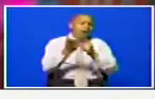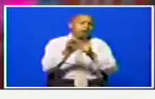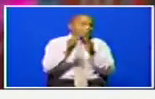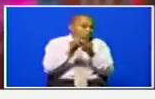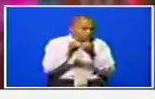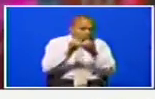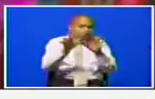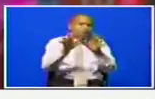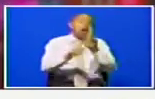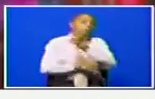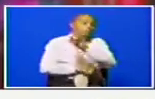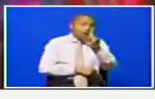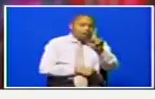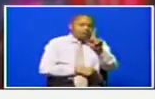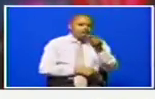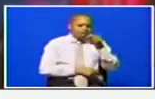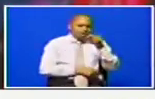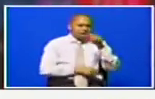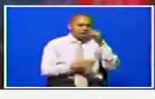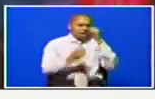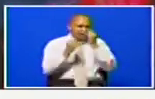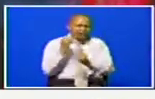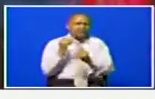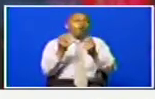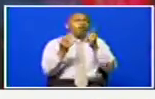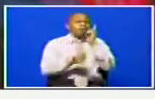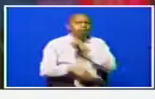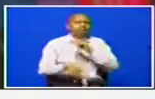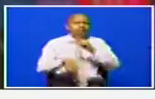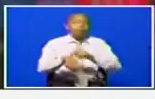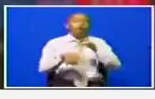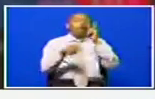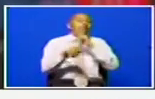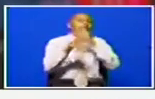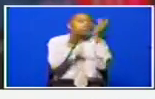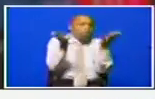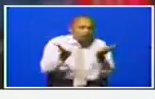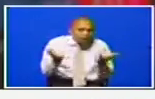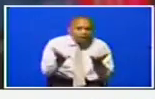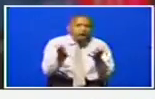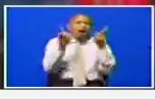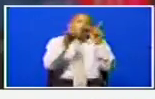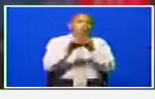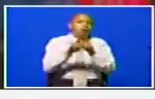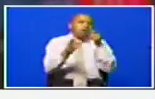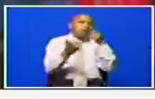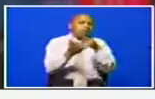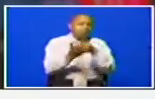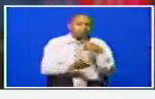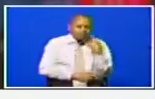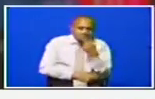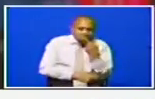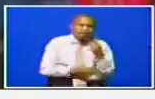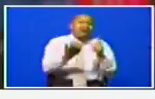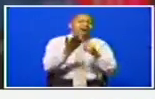hivyo ni nani alimaliza kuhesabu na alimaliza kuhesabia wapi, kama hata walohusika hawajamaliza